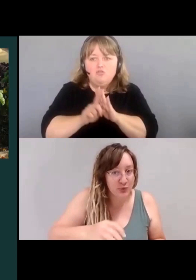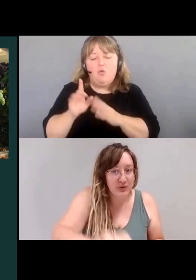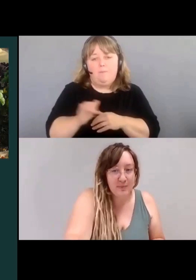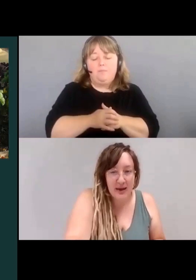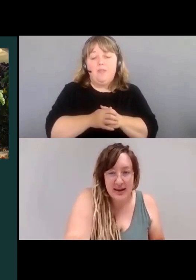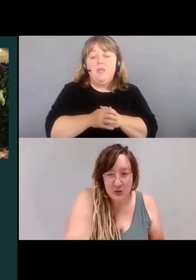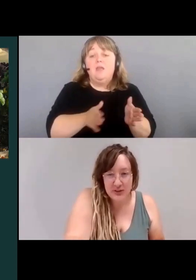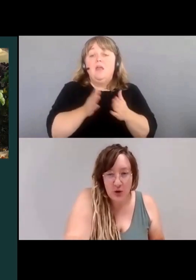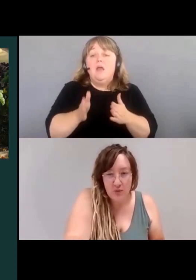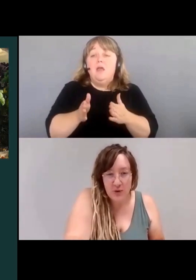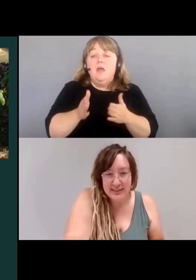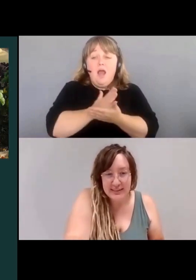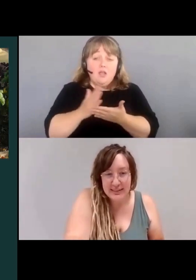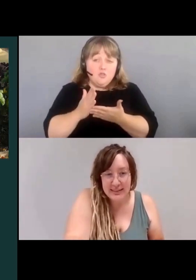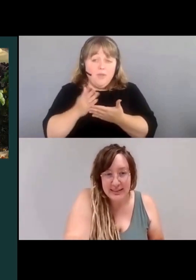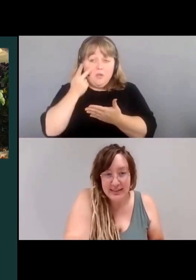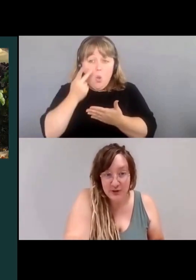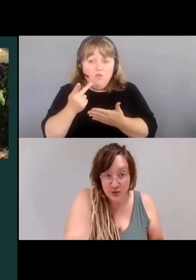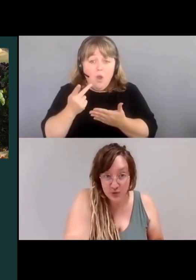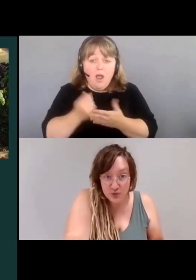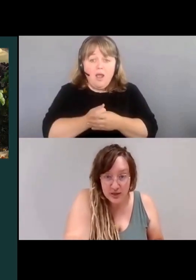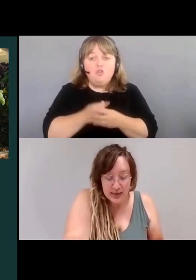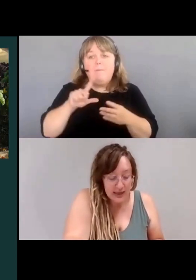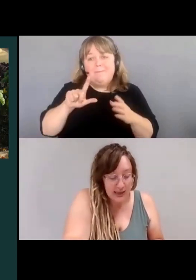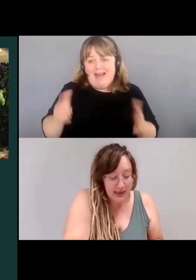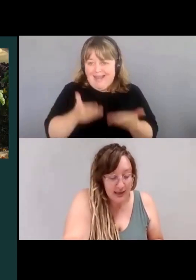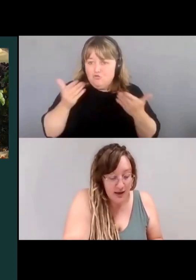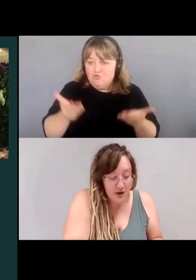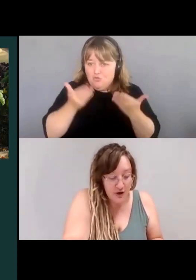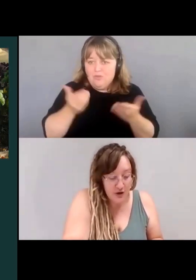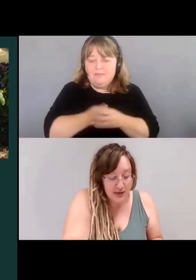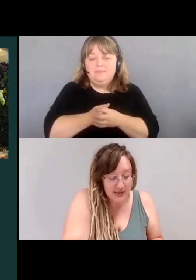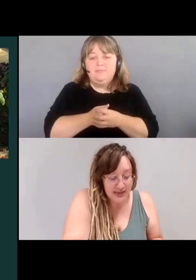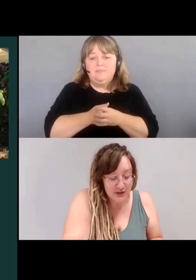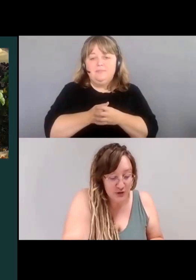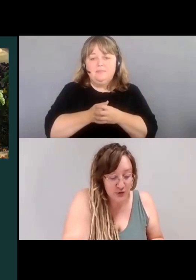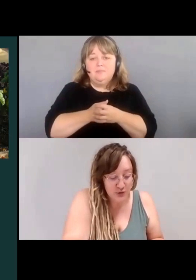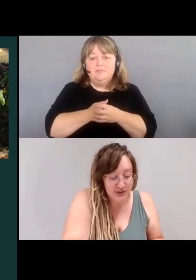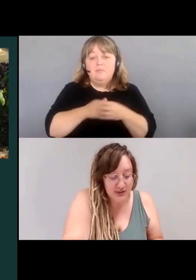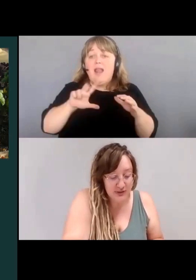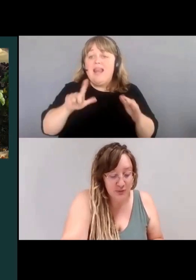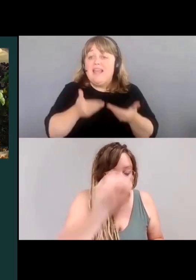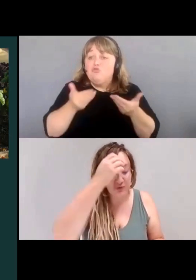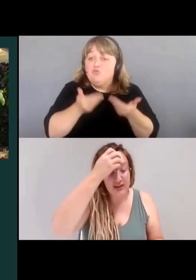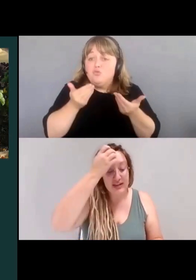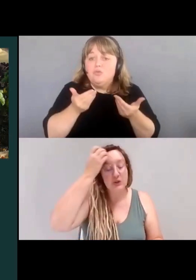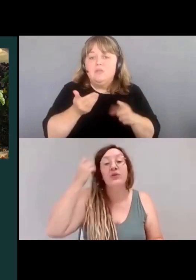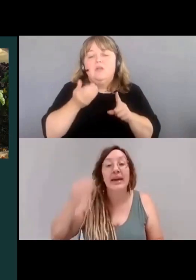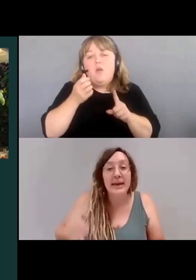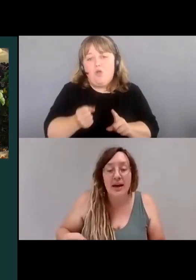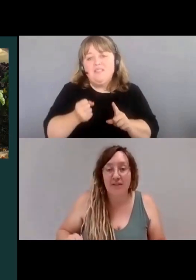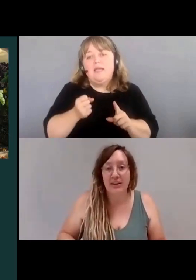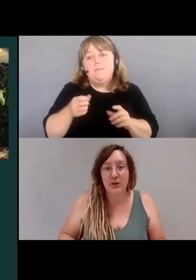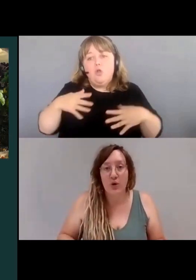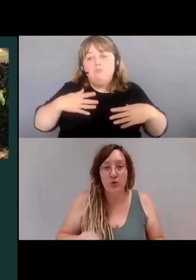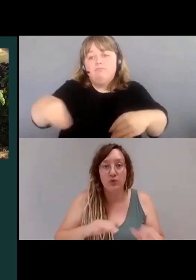Et puis, par la suite, on voit ici les laitues. Et les laitues, vous pouvez les